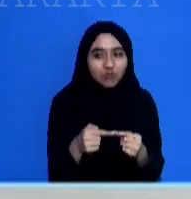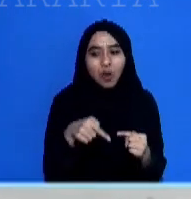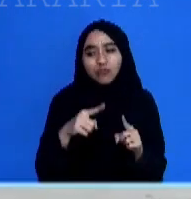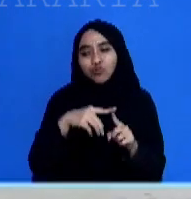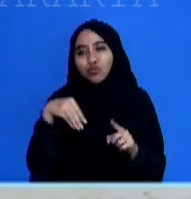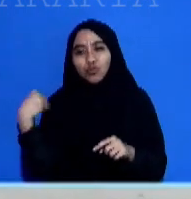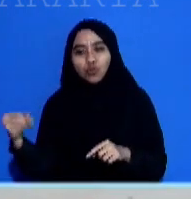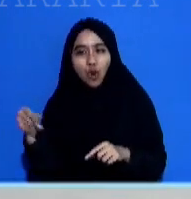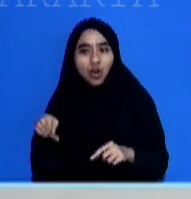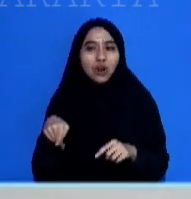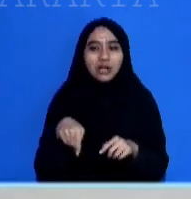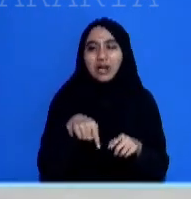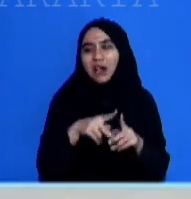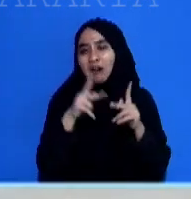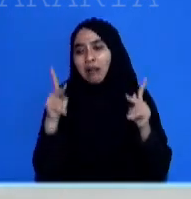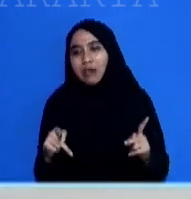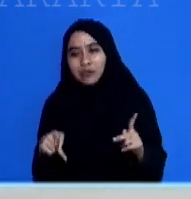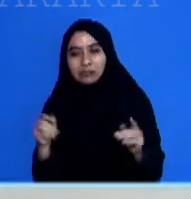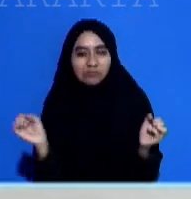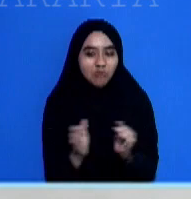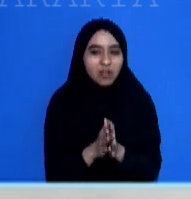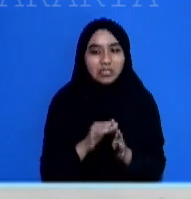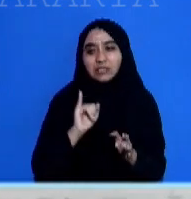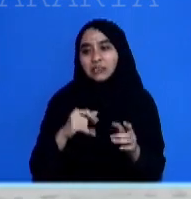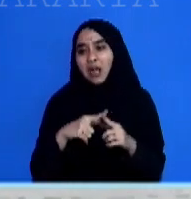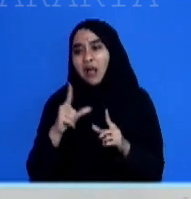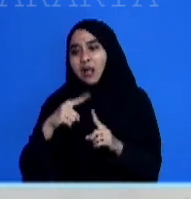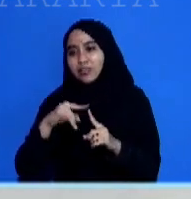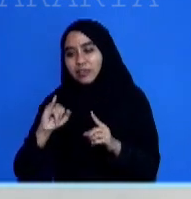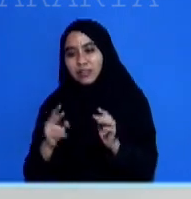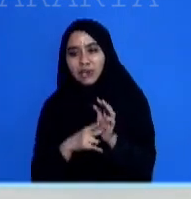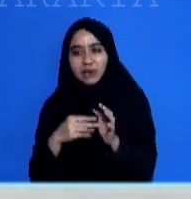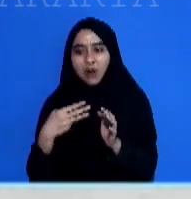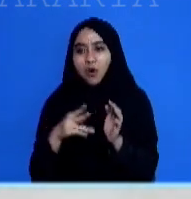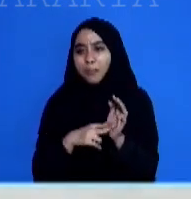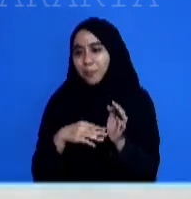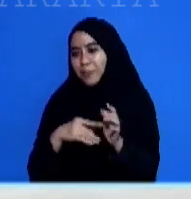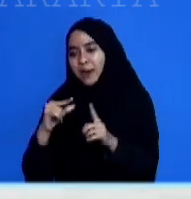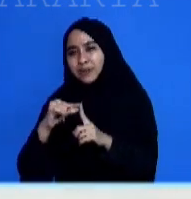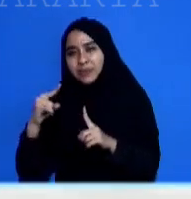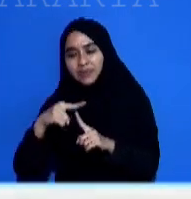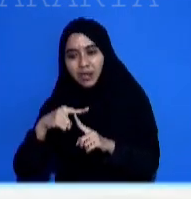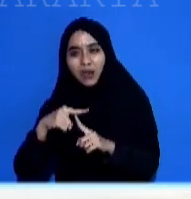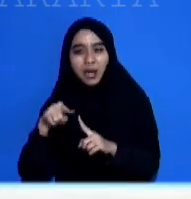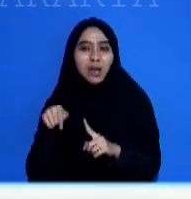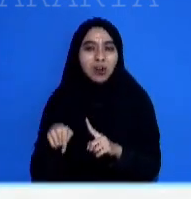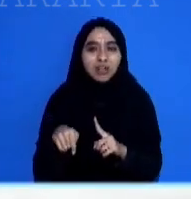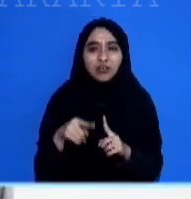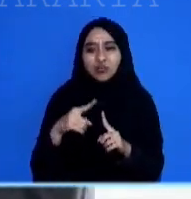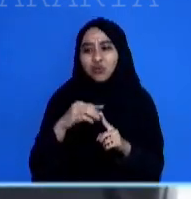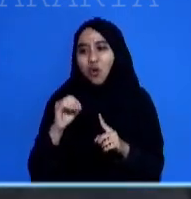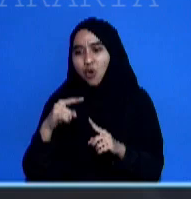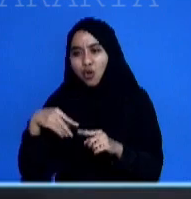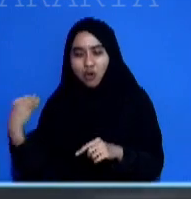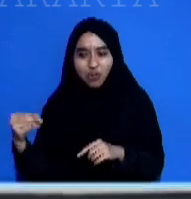Jalan Klaten Jatinom sementara itu staf pengendali proyek PT Jasa Marga Jogja Solo Sayid Muhammad mengimbau agar pengendara yang